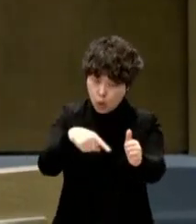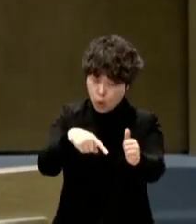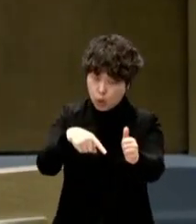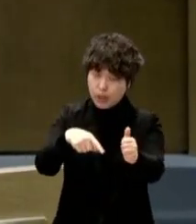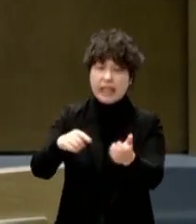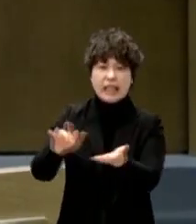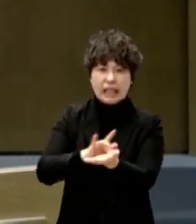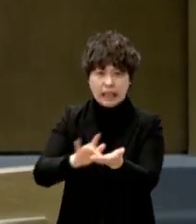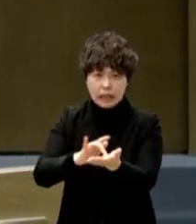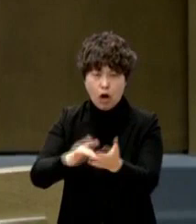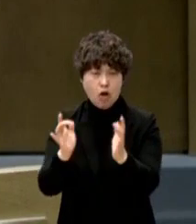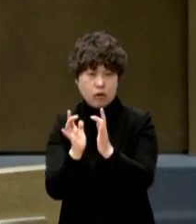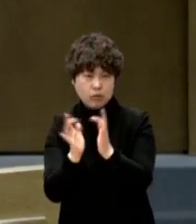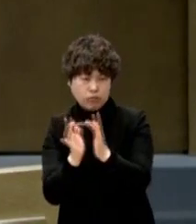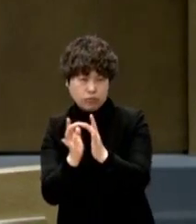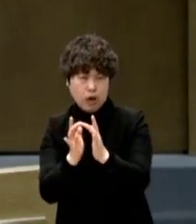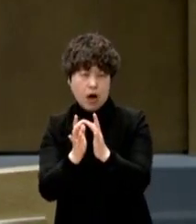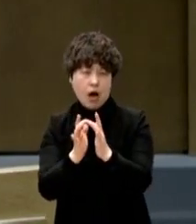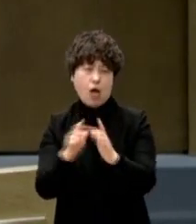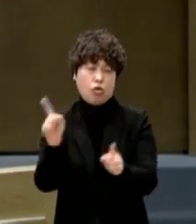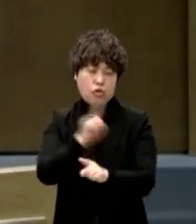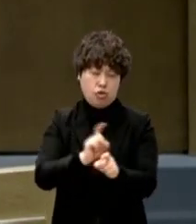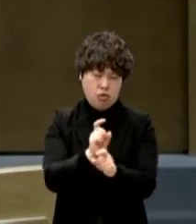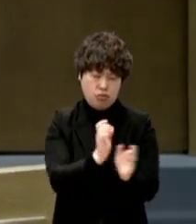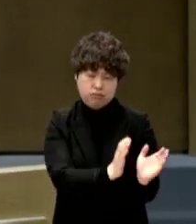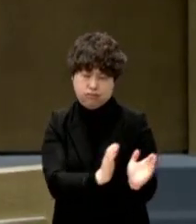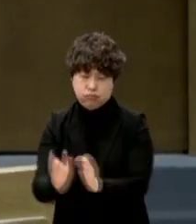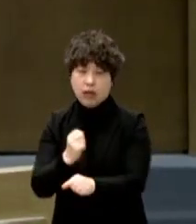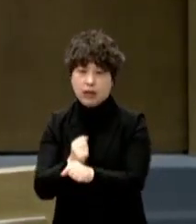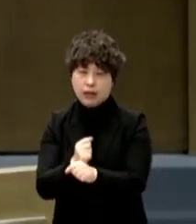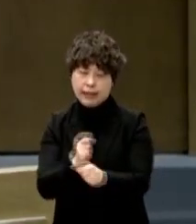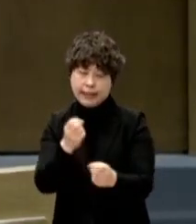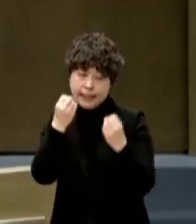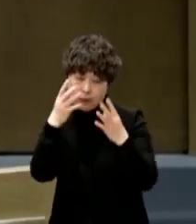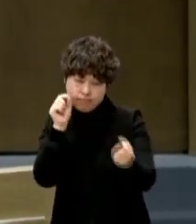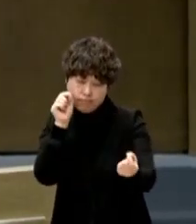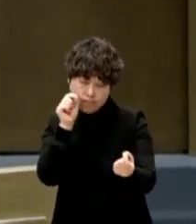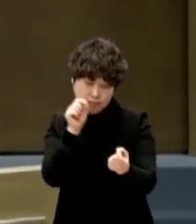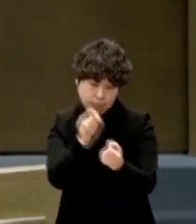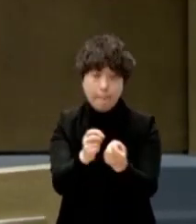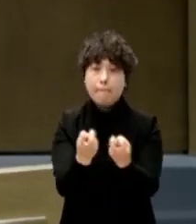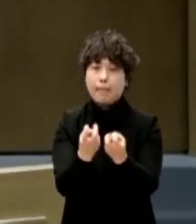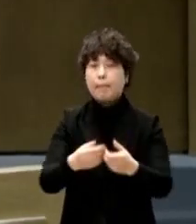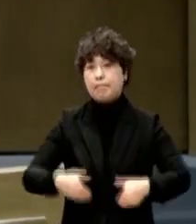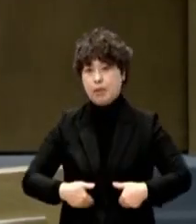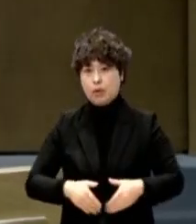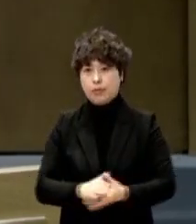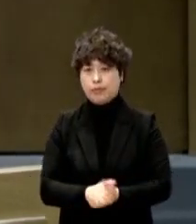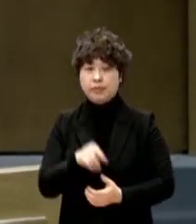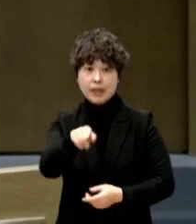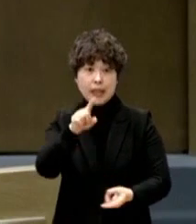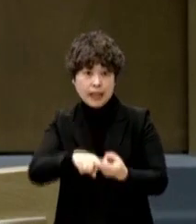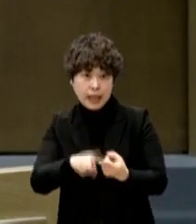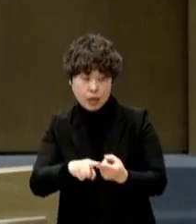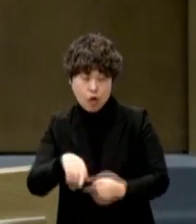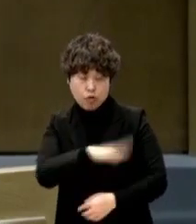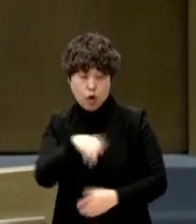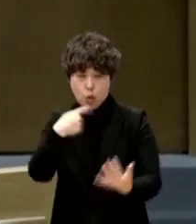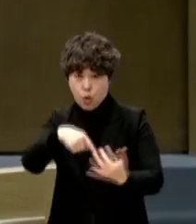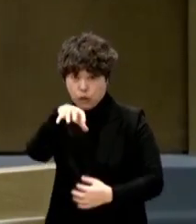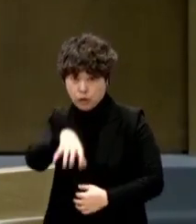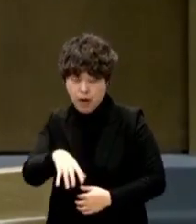대전하는 시대가 요구하는 역량을 갖추도록 새로운 접근 방법이 필요한 때입니다. 이에